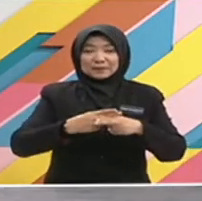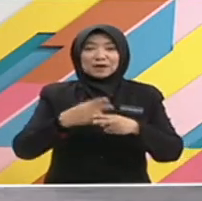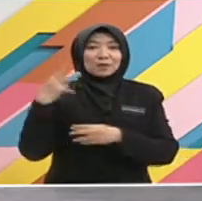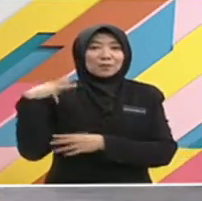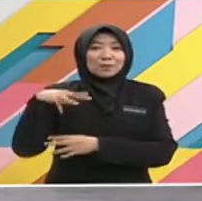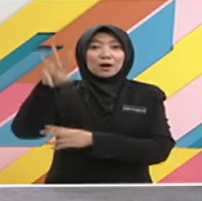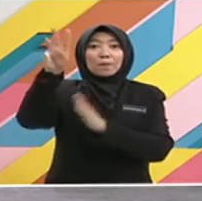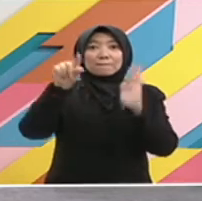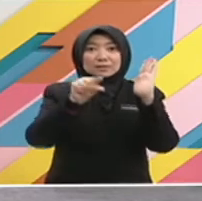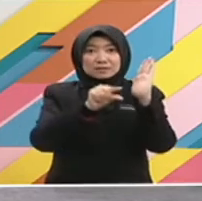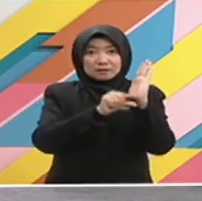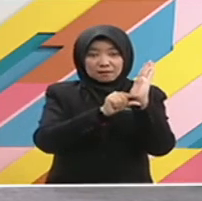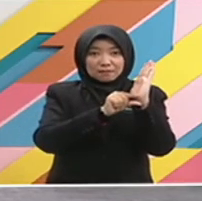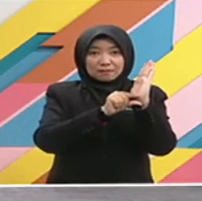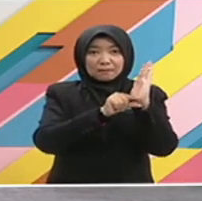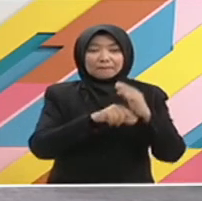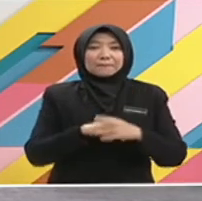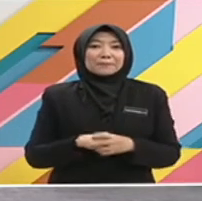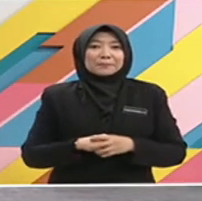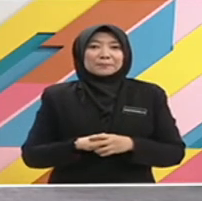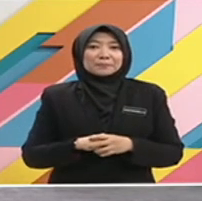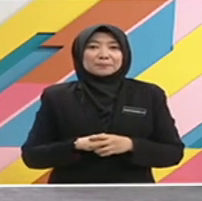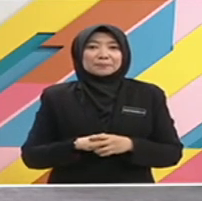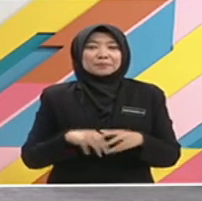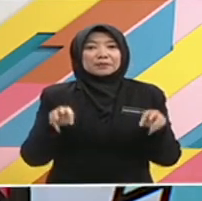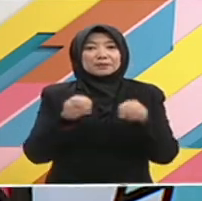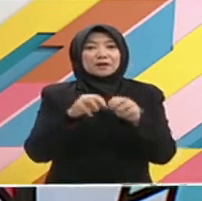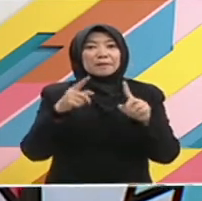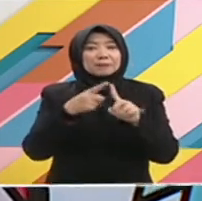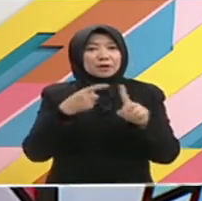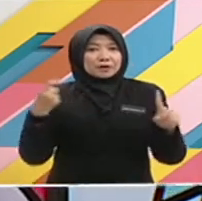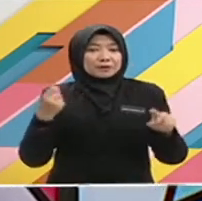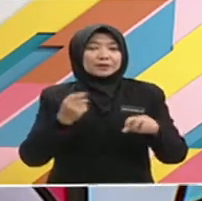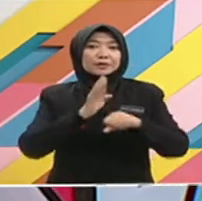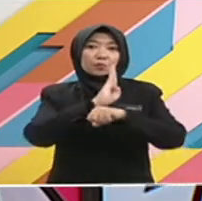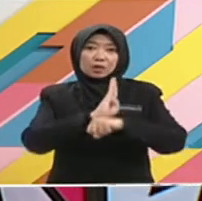Saya tahu yang ini dia ada macam daripada kebudayaan Bugis.